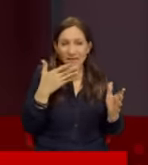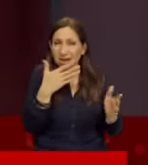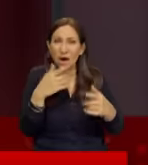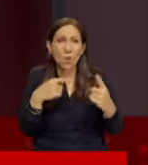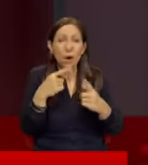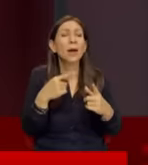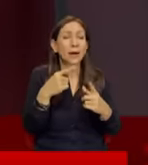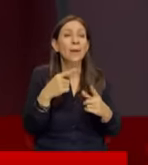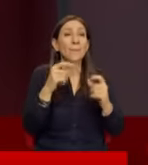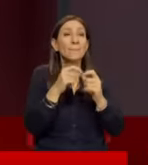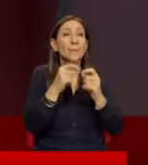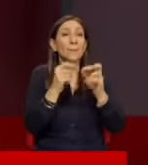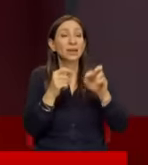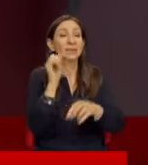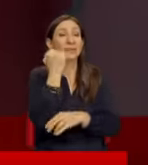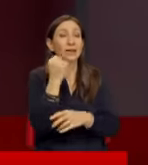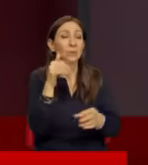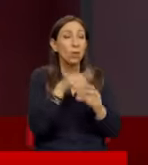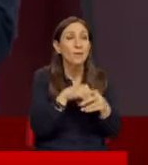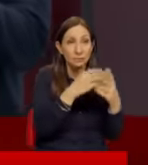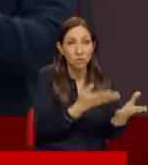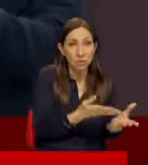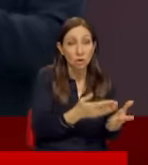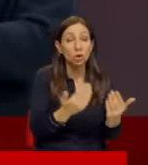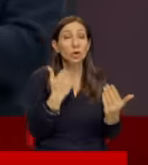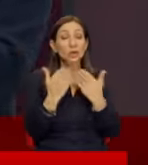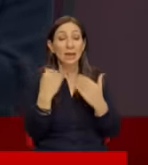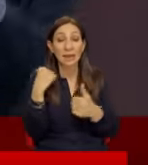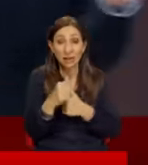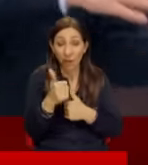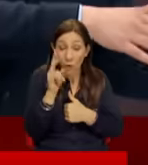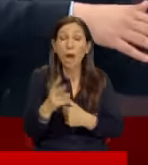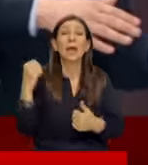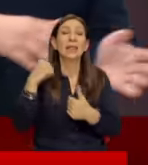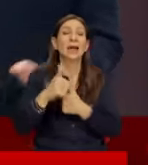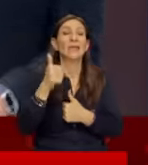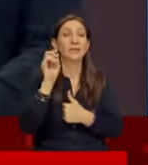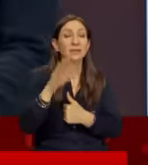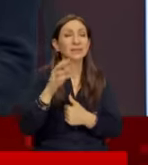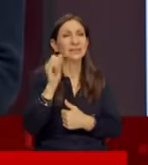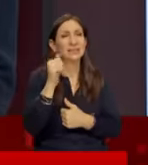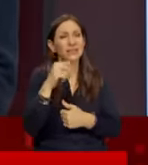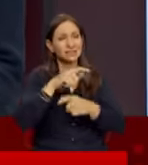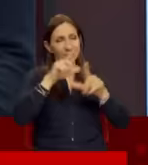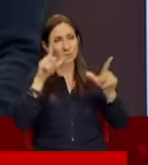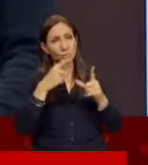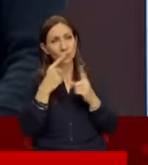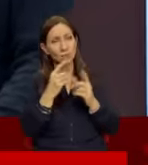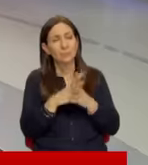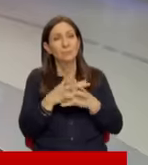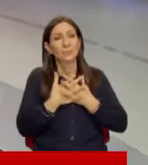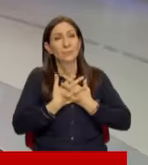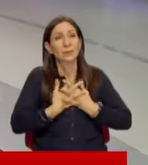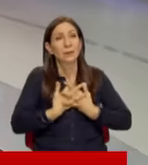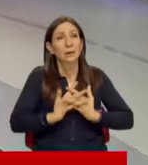ki. BBP'yi görünce Sivas'ta BBP'ye kaçmışlar. Yozgat'ta Yeniden Refah görünce Yeniden Refah kaçmışlar. Sivas gelsin bu arada, onu konuşalım.